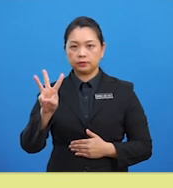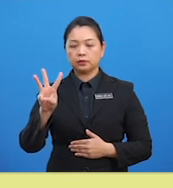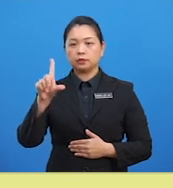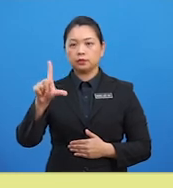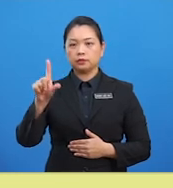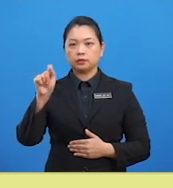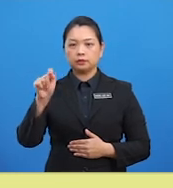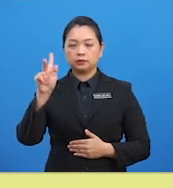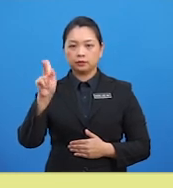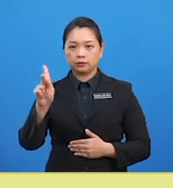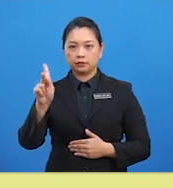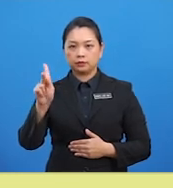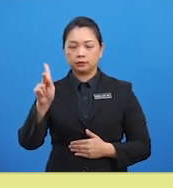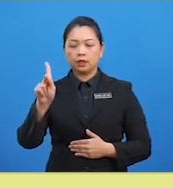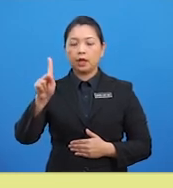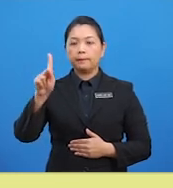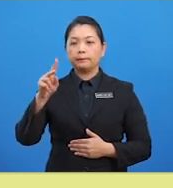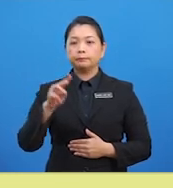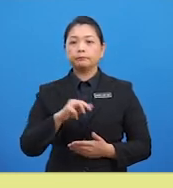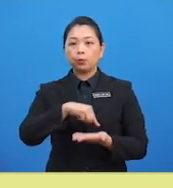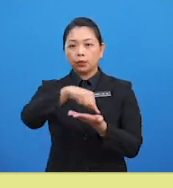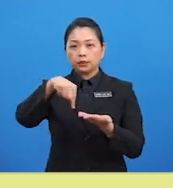model 3 dimensi.